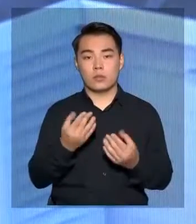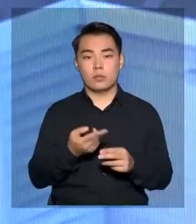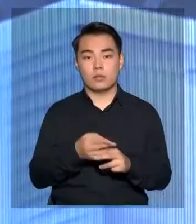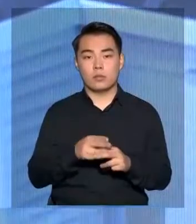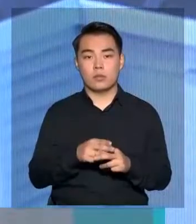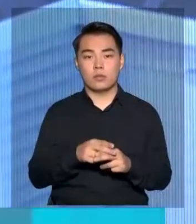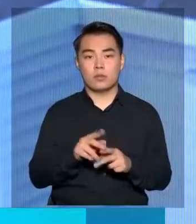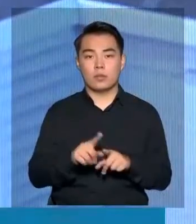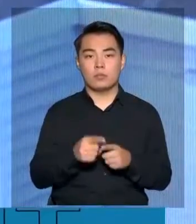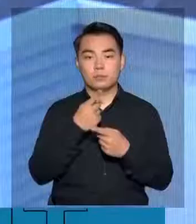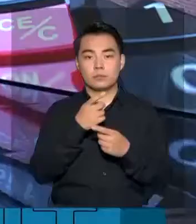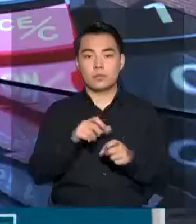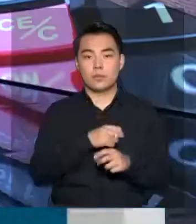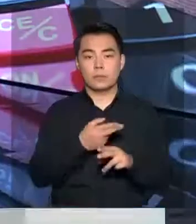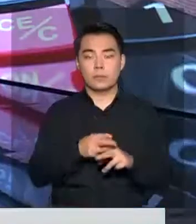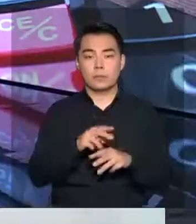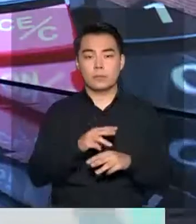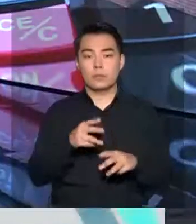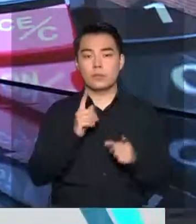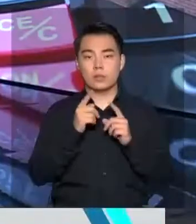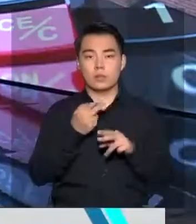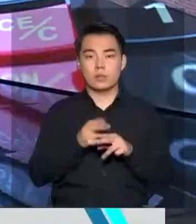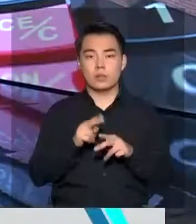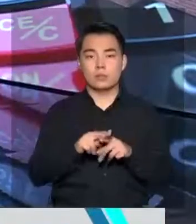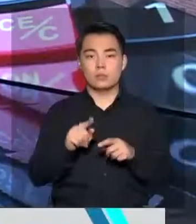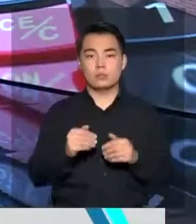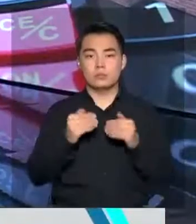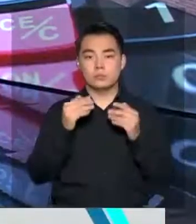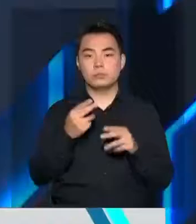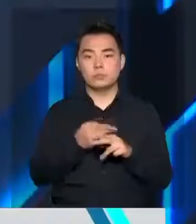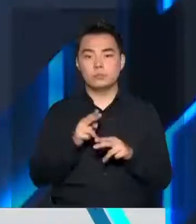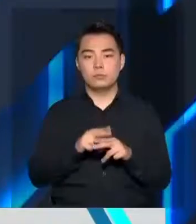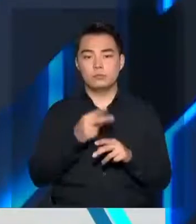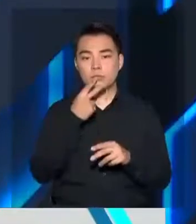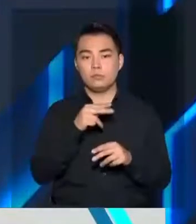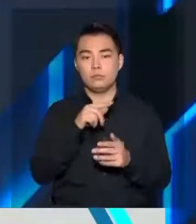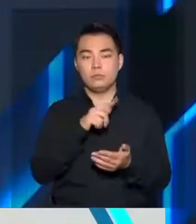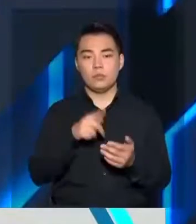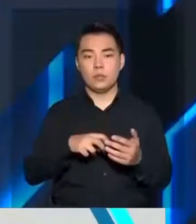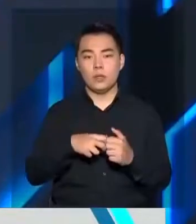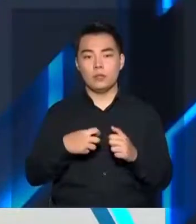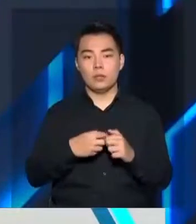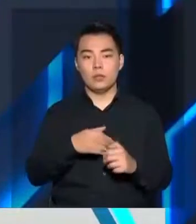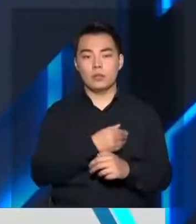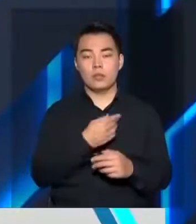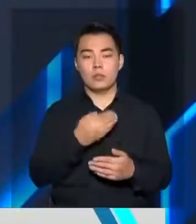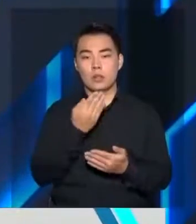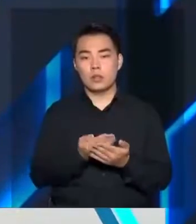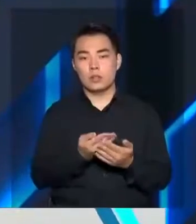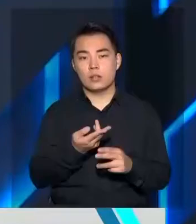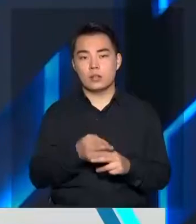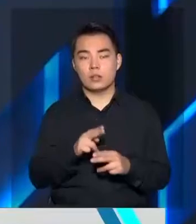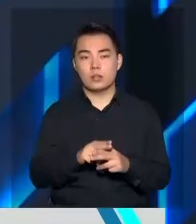айтылған сенаттағы үкімет сағатында көтерілген басты мәселеге келейік. Осы сіздердің сала бойынша осы тұрғын үй